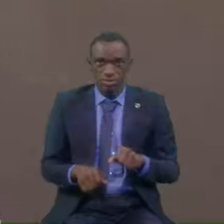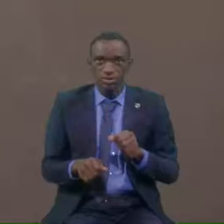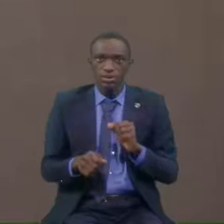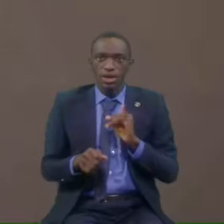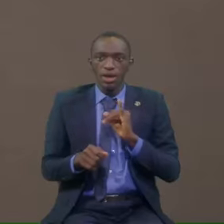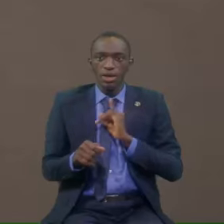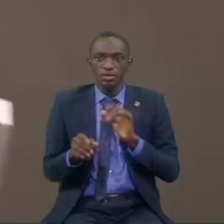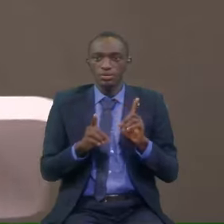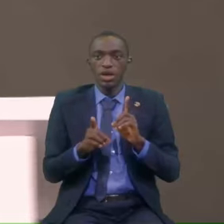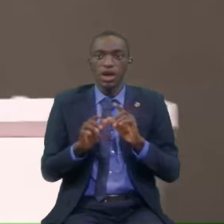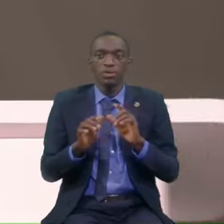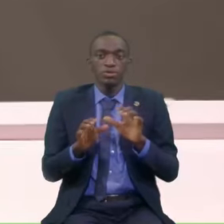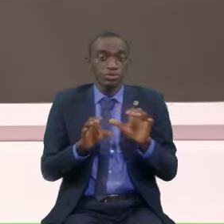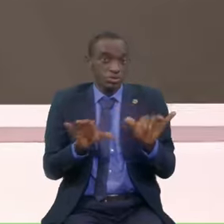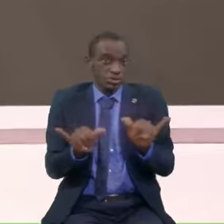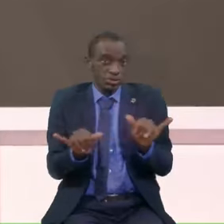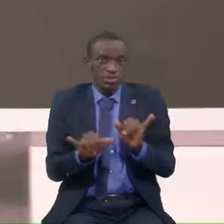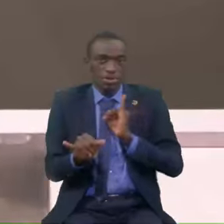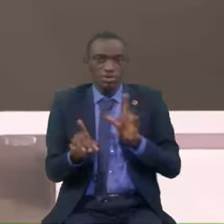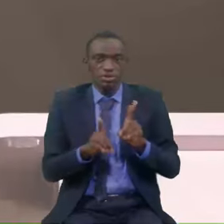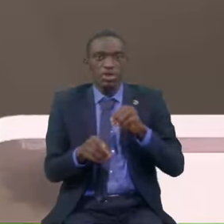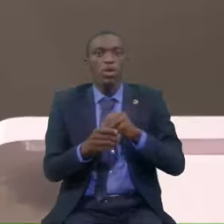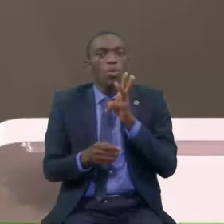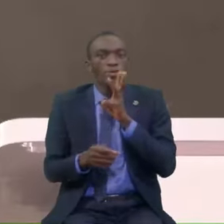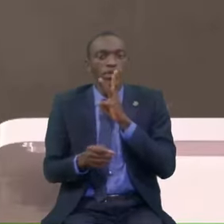Comme moi, je le fais dans le baptême d'eau.